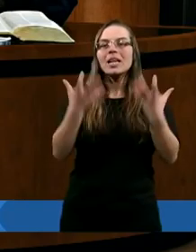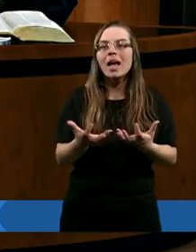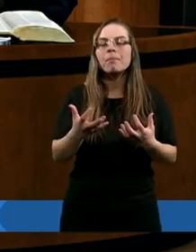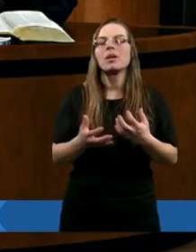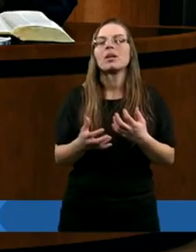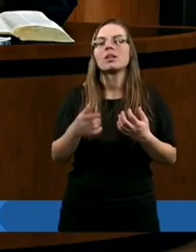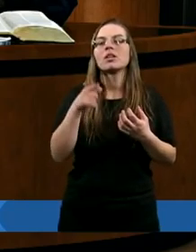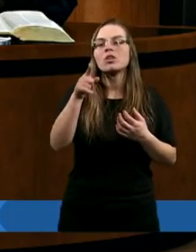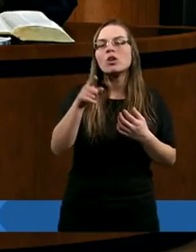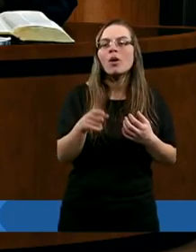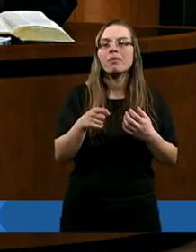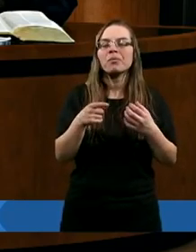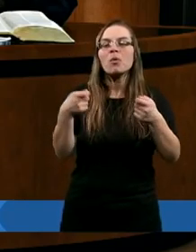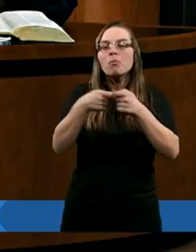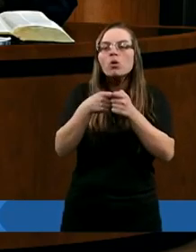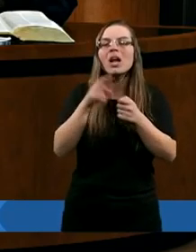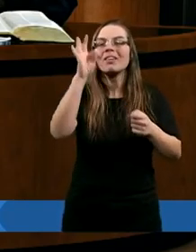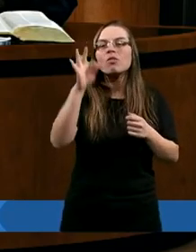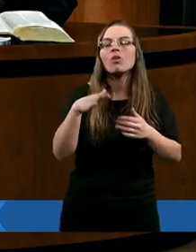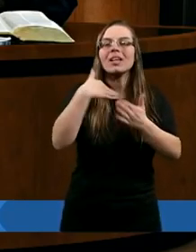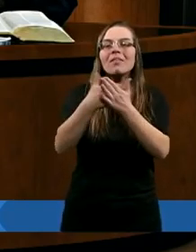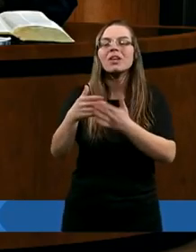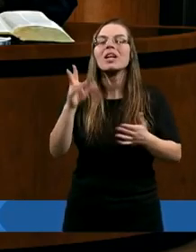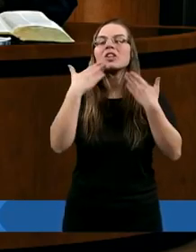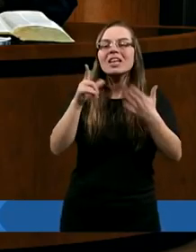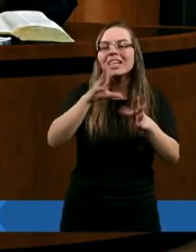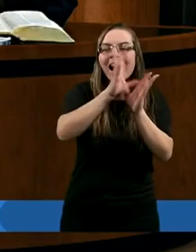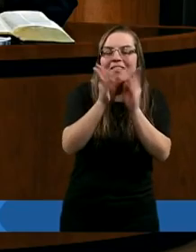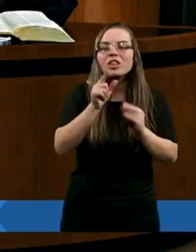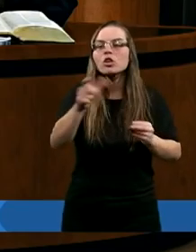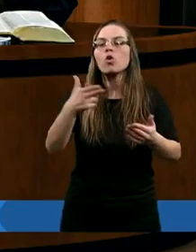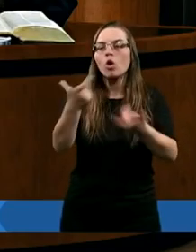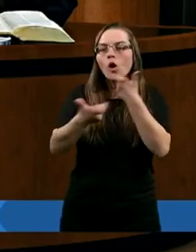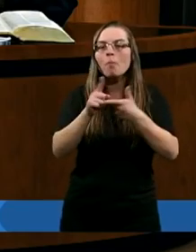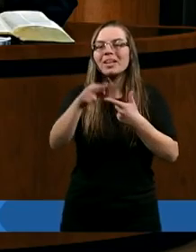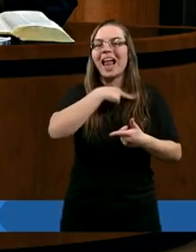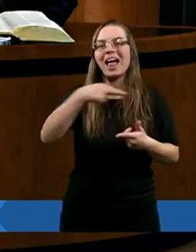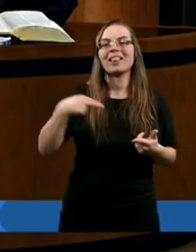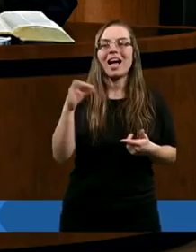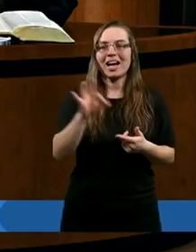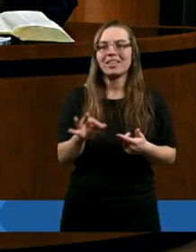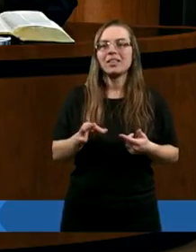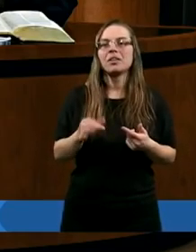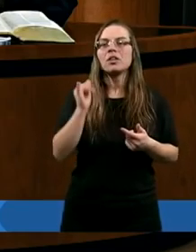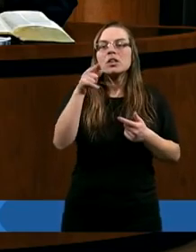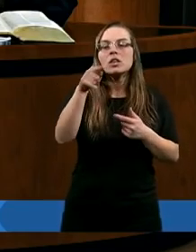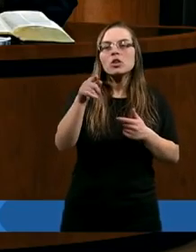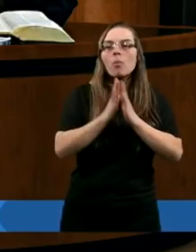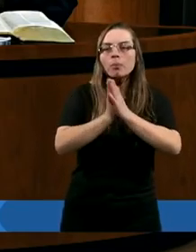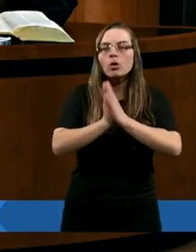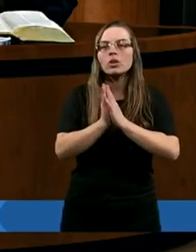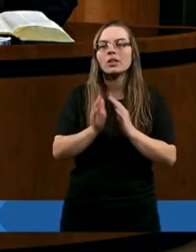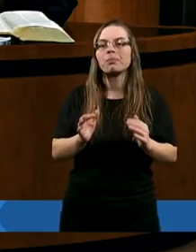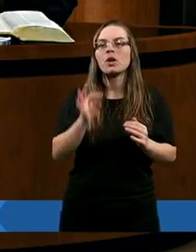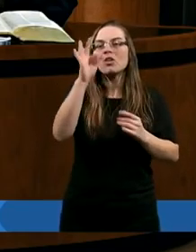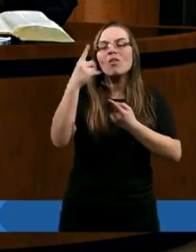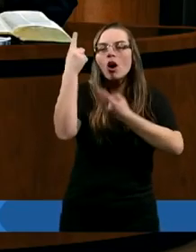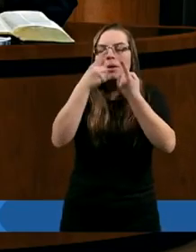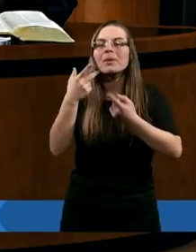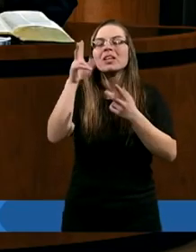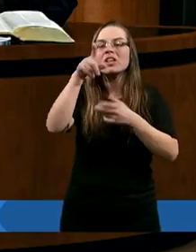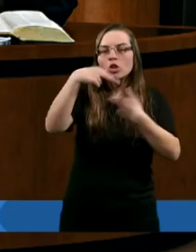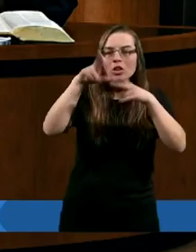My Tobie odejemy chwały, Ciebie wielbiamy, Panie. I dziękujemy teraz za te słowa, które padły teraz podczas tego studium Słowa Bożego. Panie,